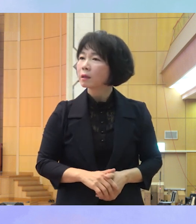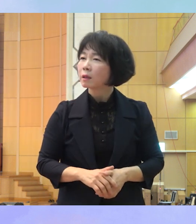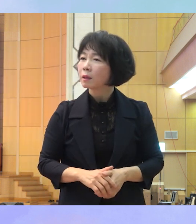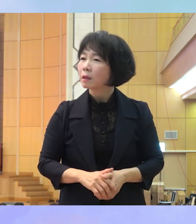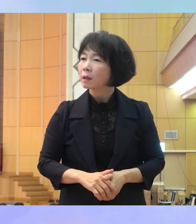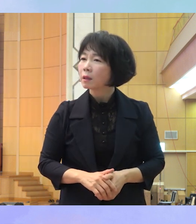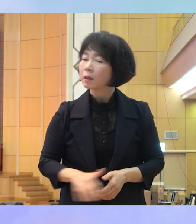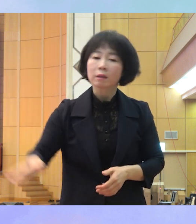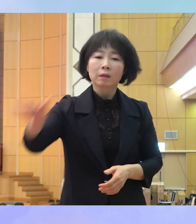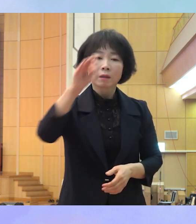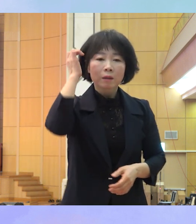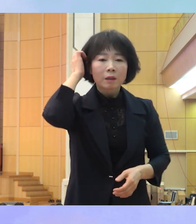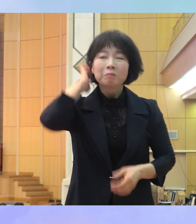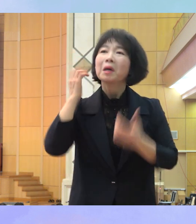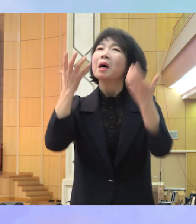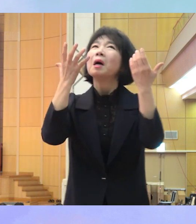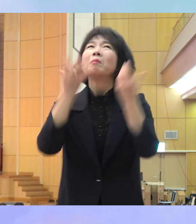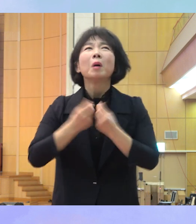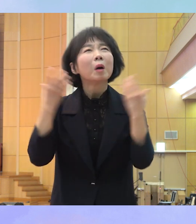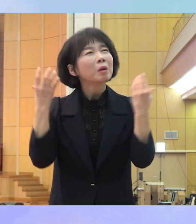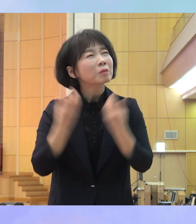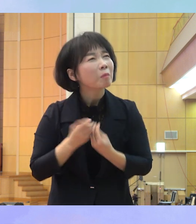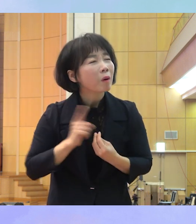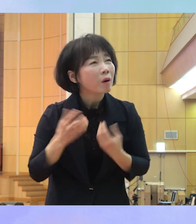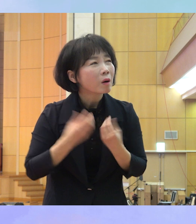고기를 그냥 대표적으로 얘기하는 겁니다.